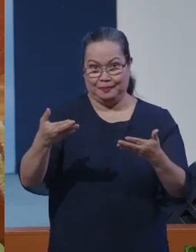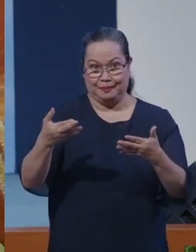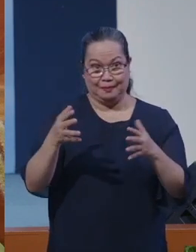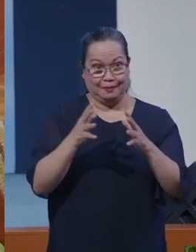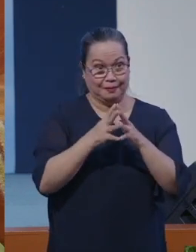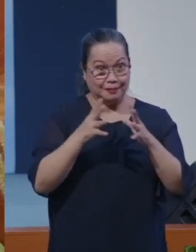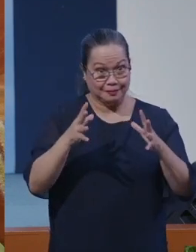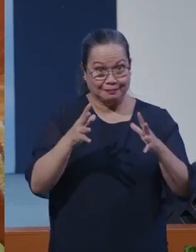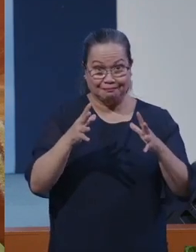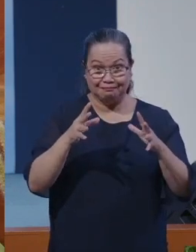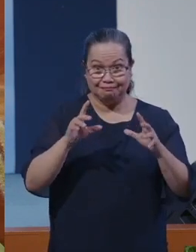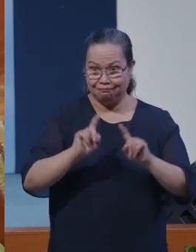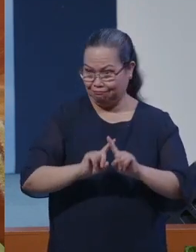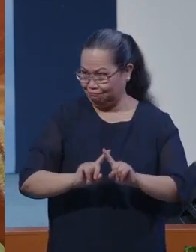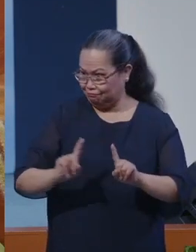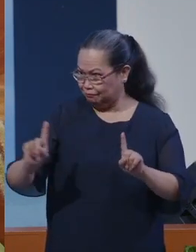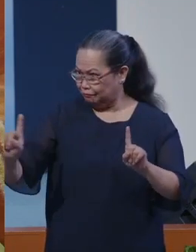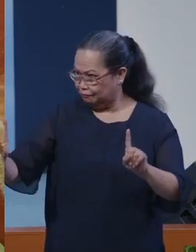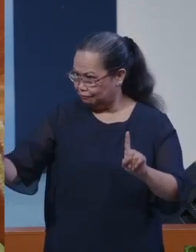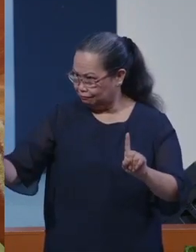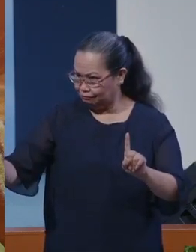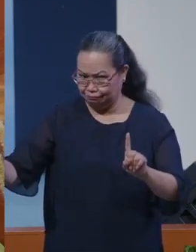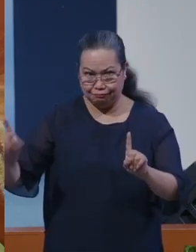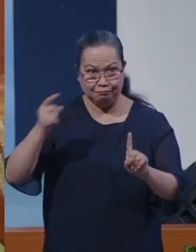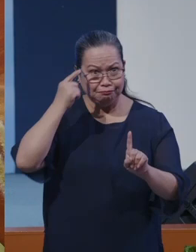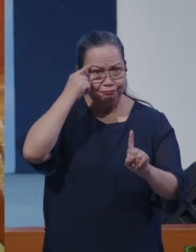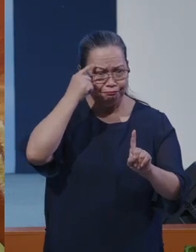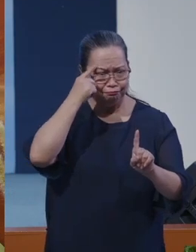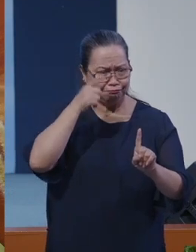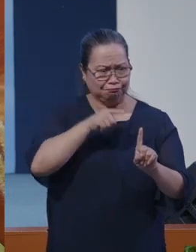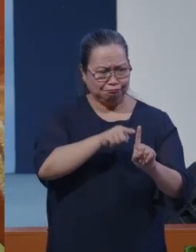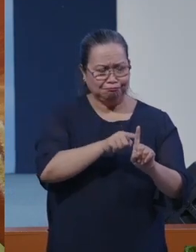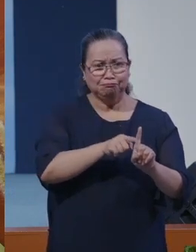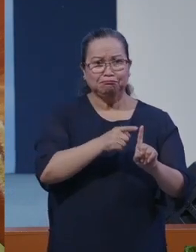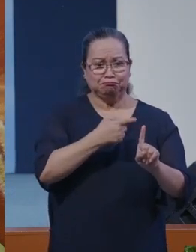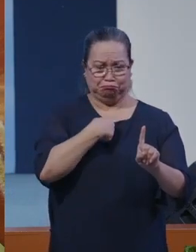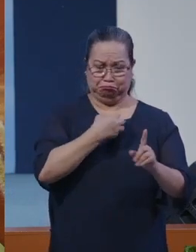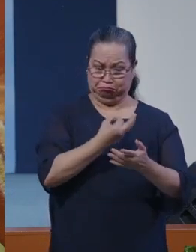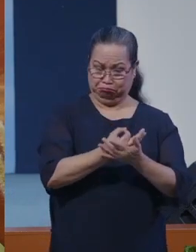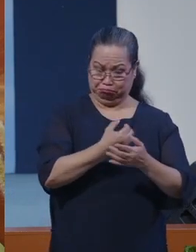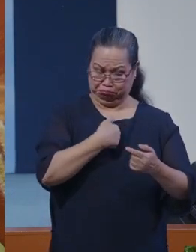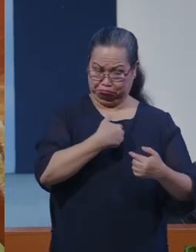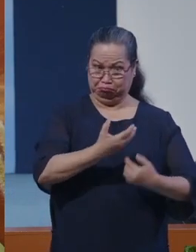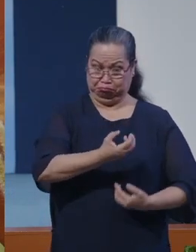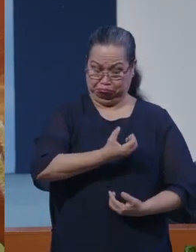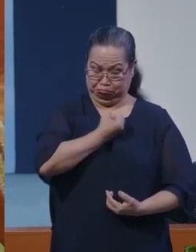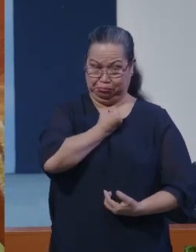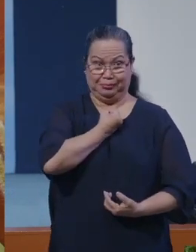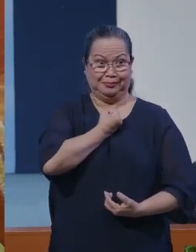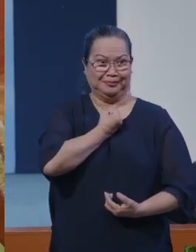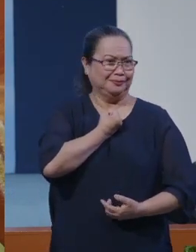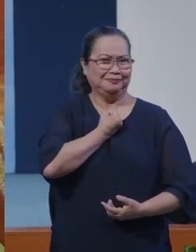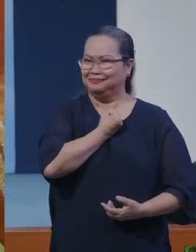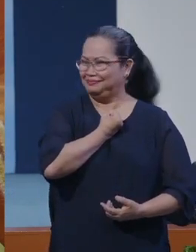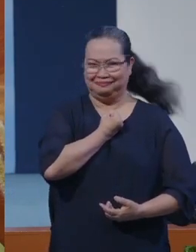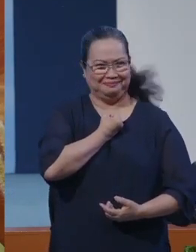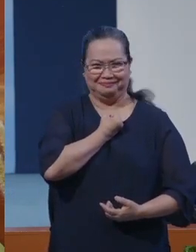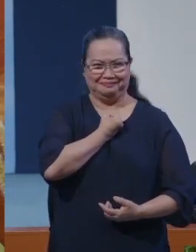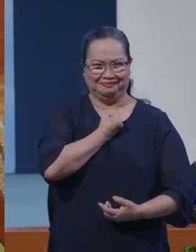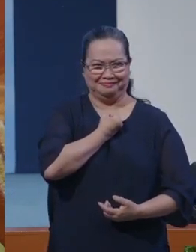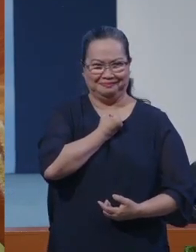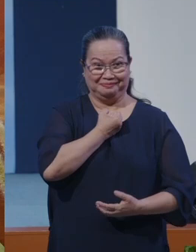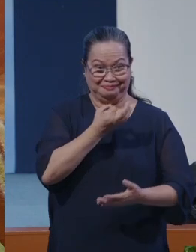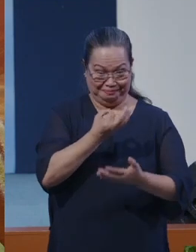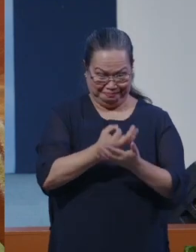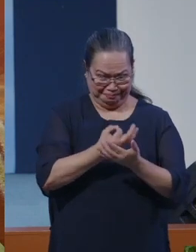Napakalaking diferensya po yun. Sa kung ang iniisip natin, itong perang ito, akin to. Yung perang naipang